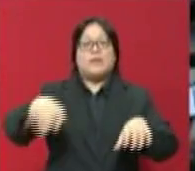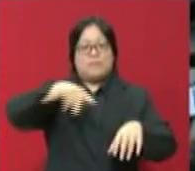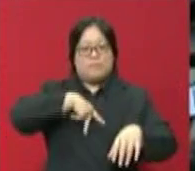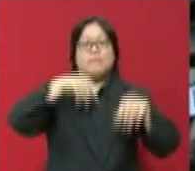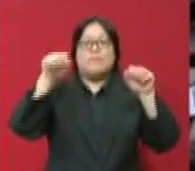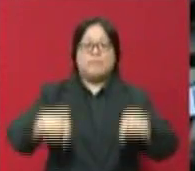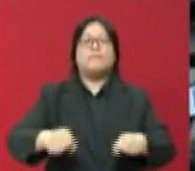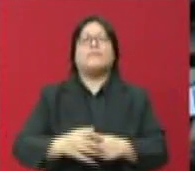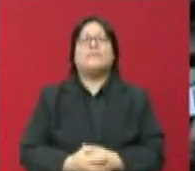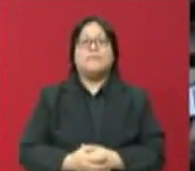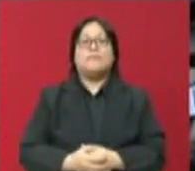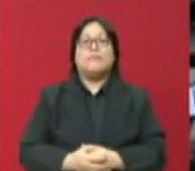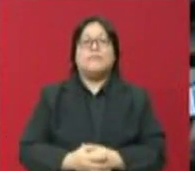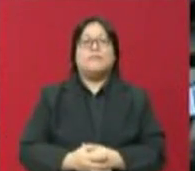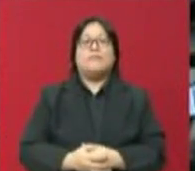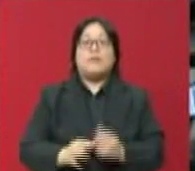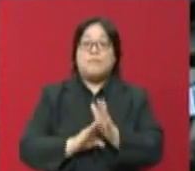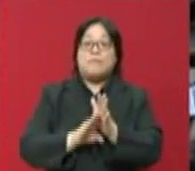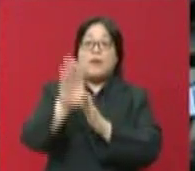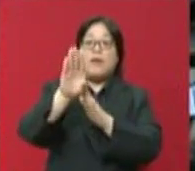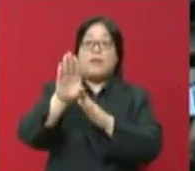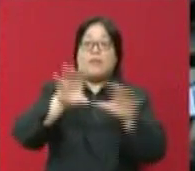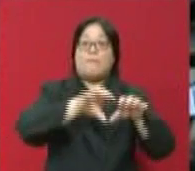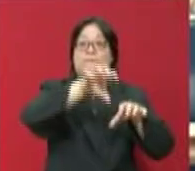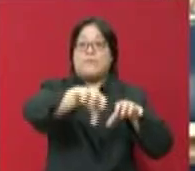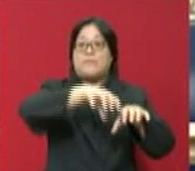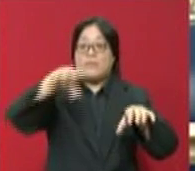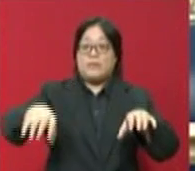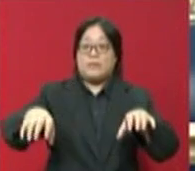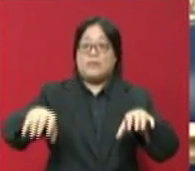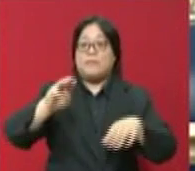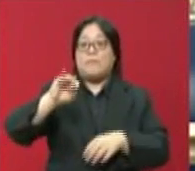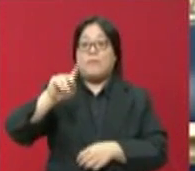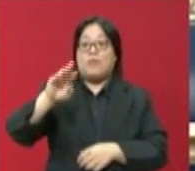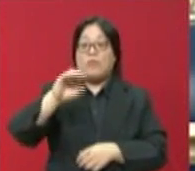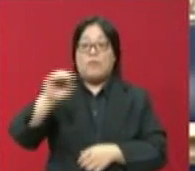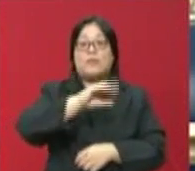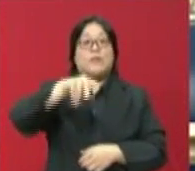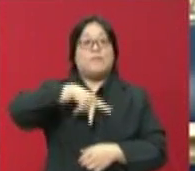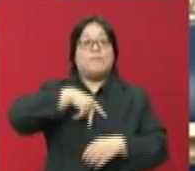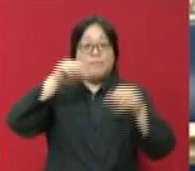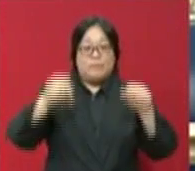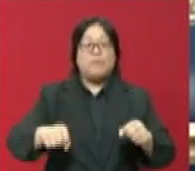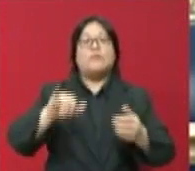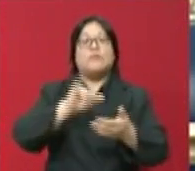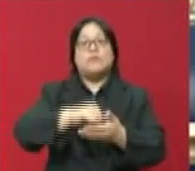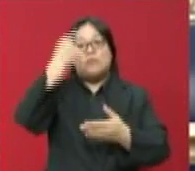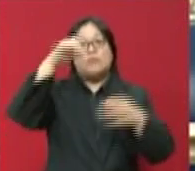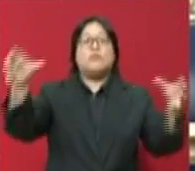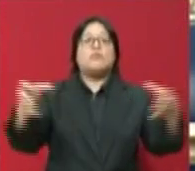Dan pembangunan franchise mikro ini dan franchise mampu milik adalah bagi